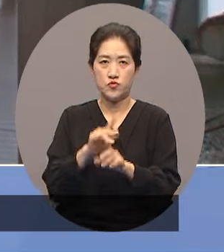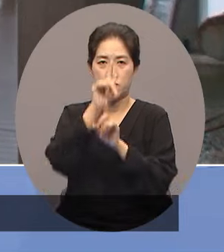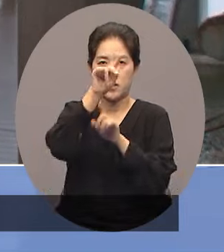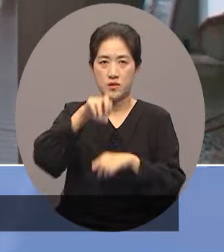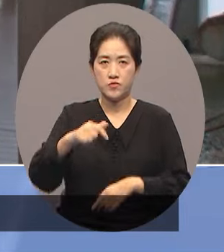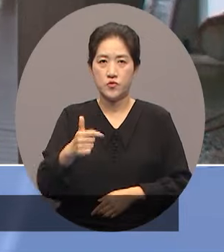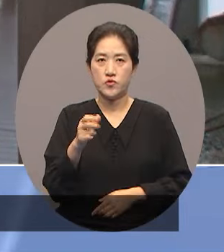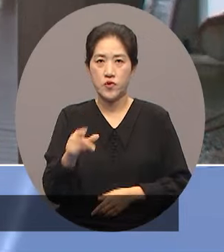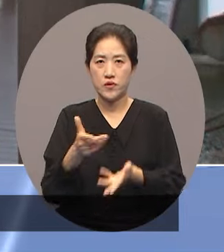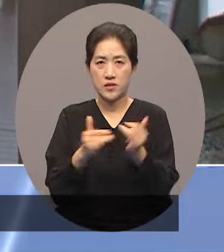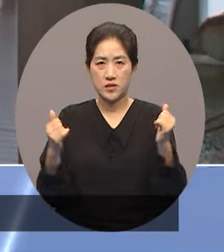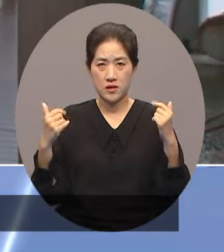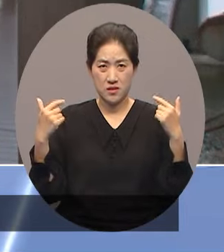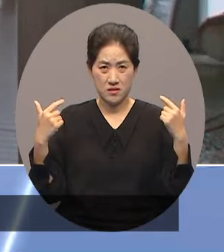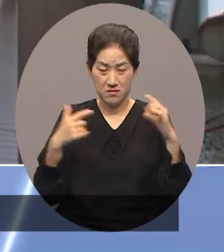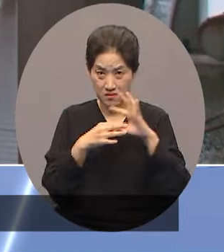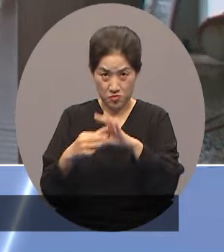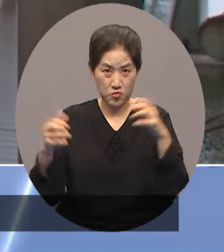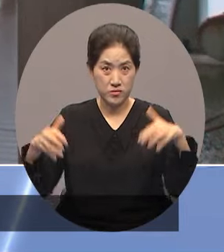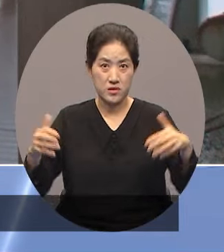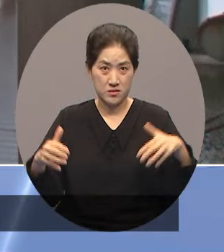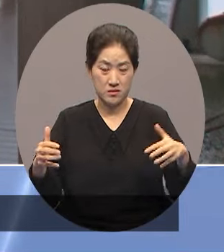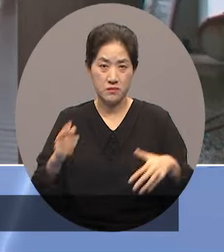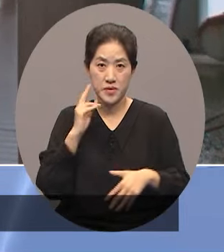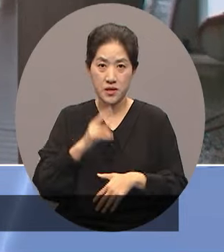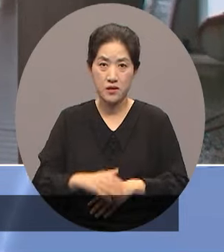기자, 아직도 비가 많이 내립니까?